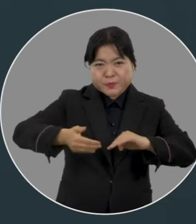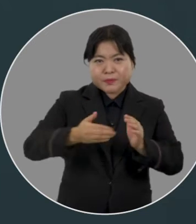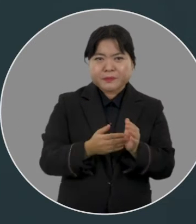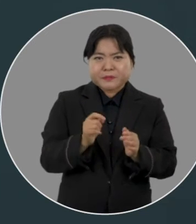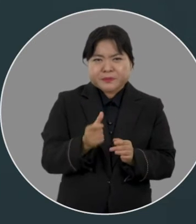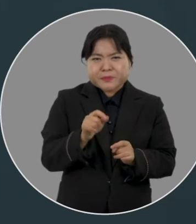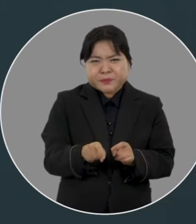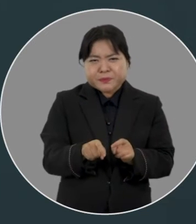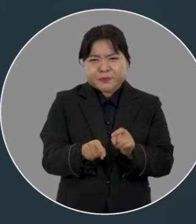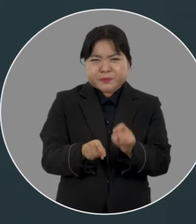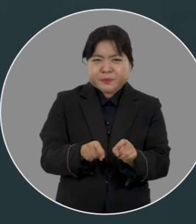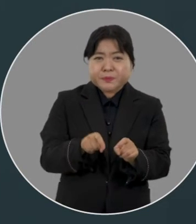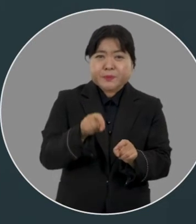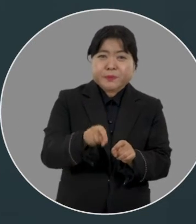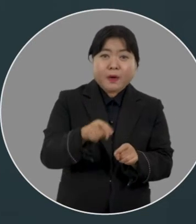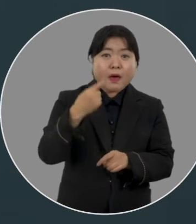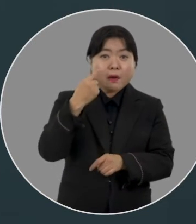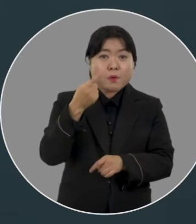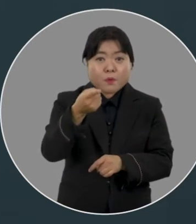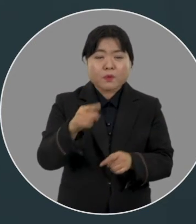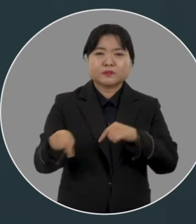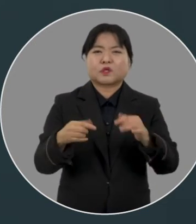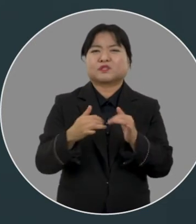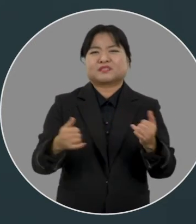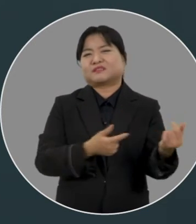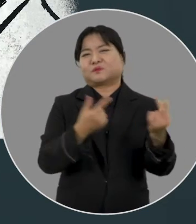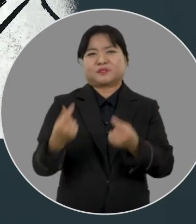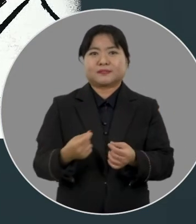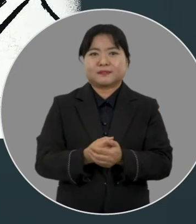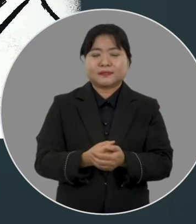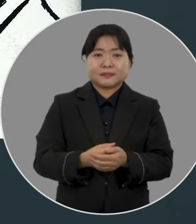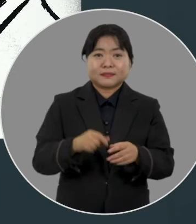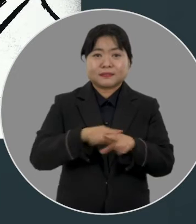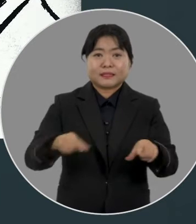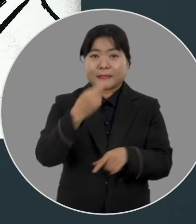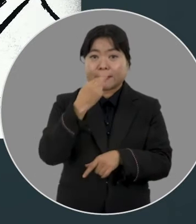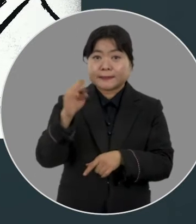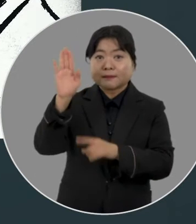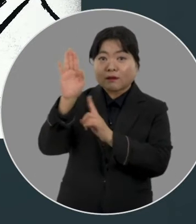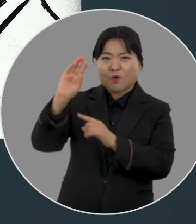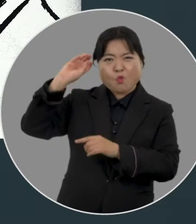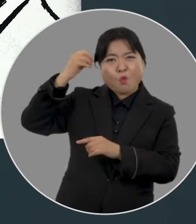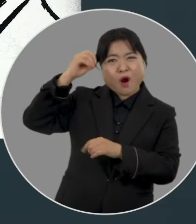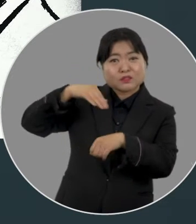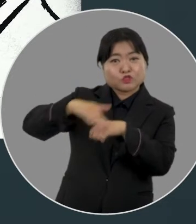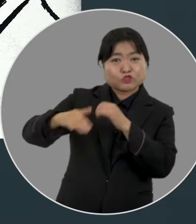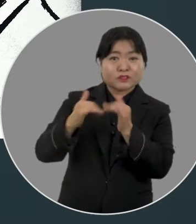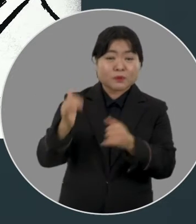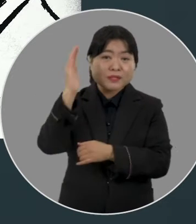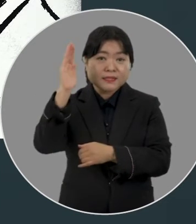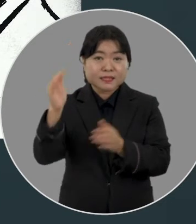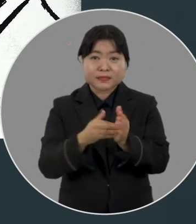젠걸음처럼 한번 해보고 정치인이라는 게 다 그렇거든요. 흔히 히틀러를 광신주의자로 얘기를